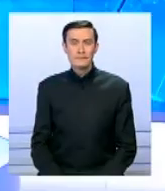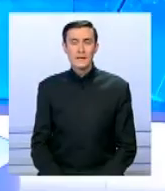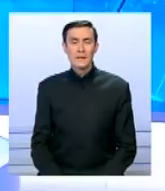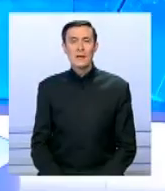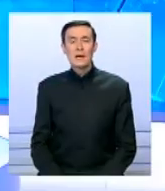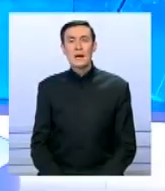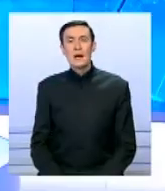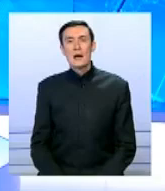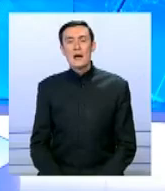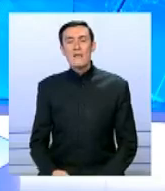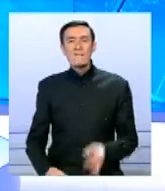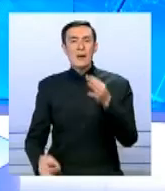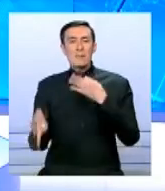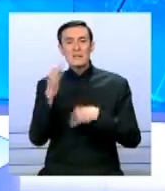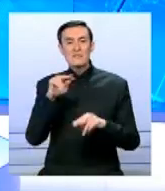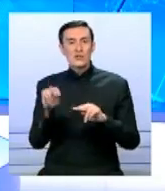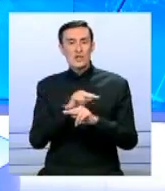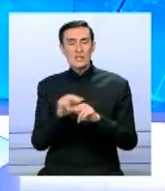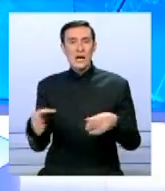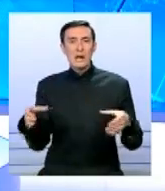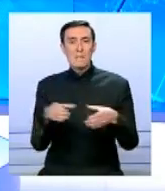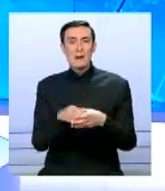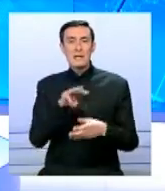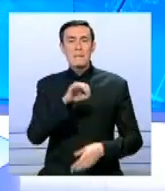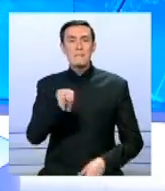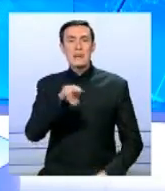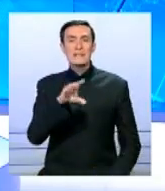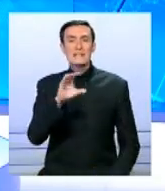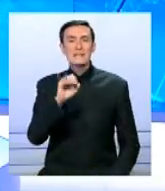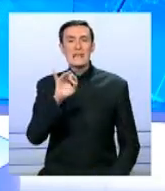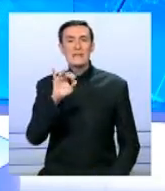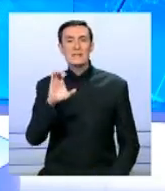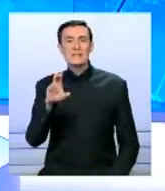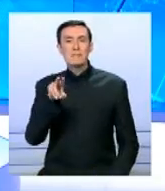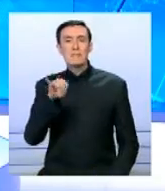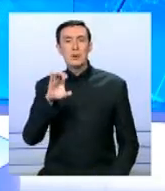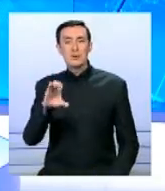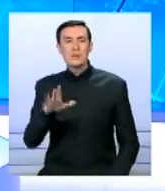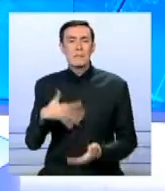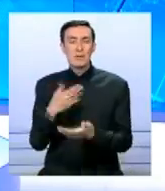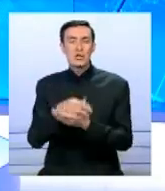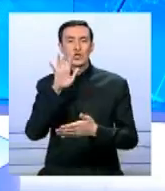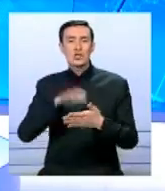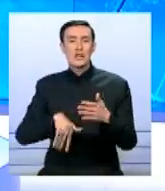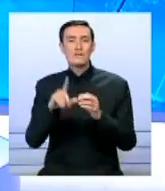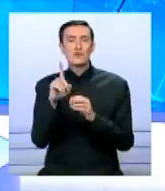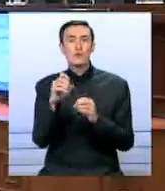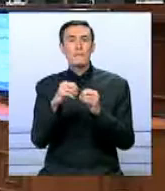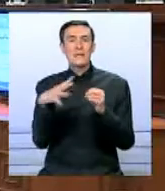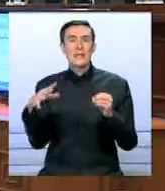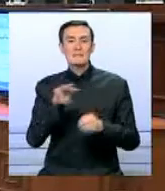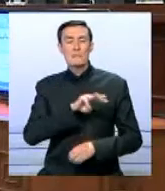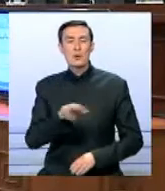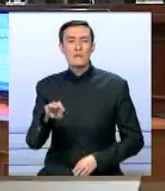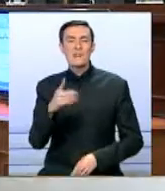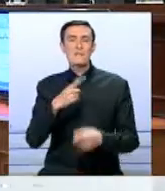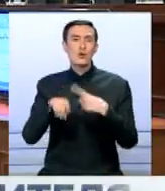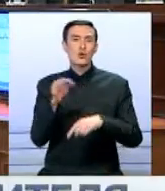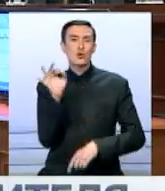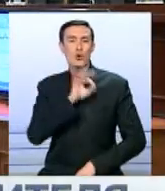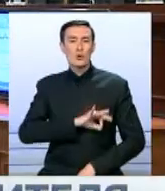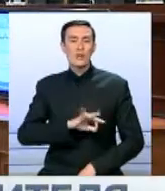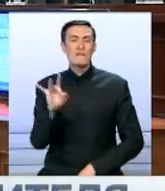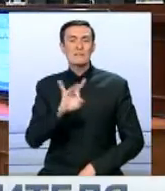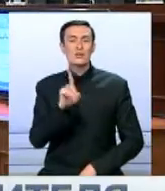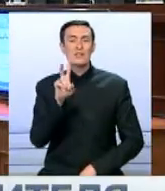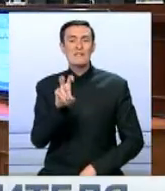Продолжим. Фармацевтическая компания «Медсервис Плюс» выплатит штраф 115 миллионов тенге и вернет доход в размере